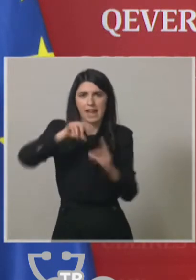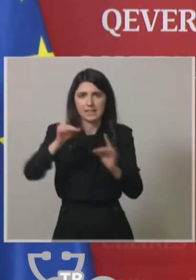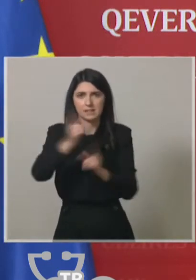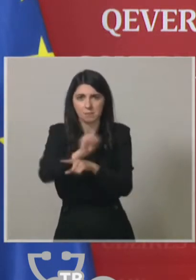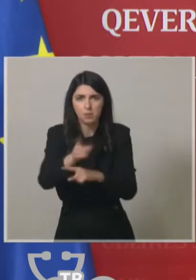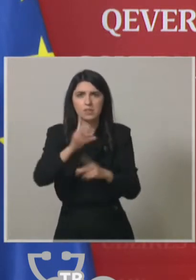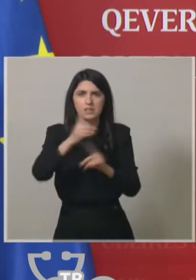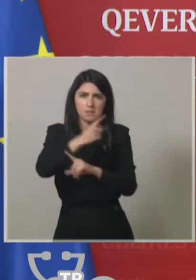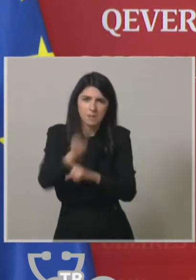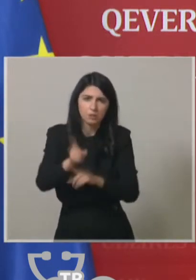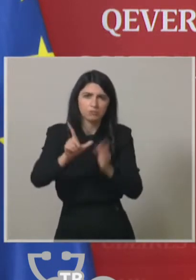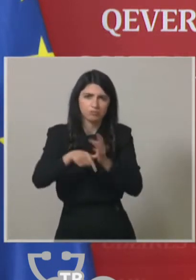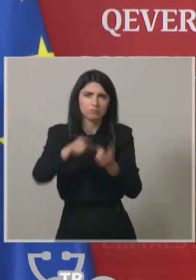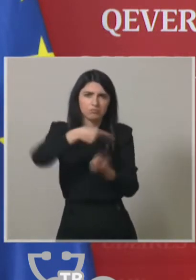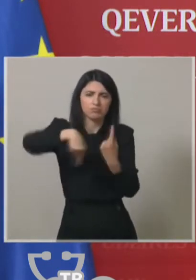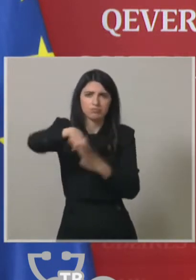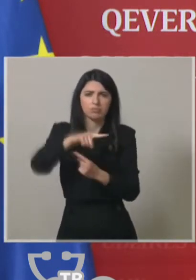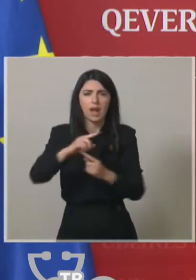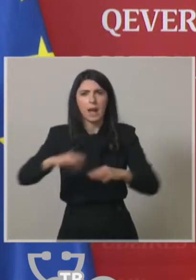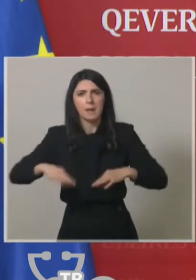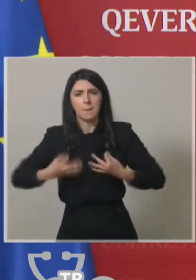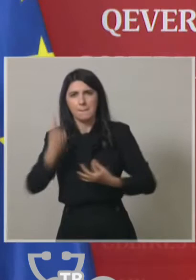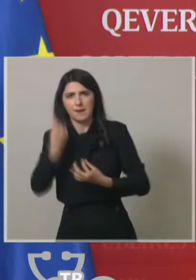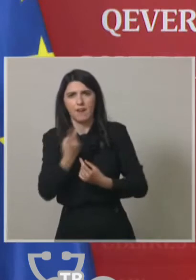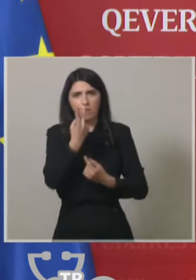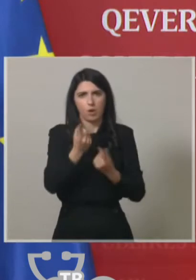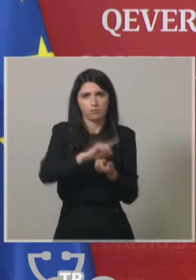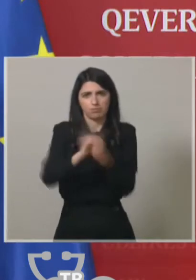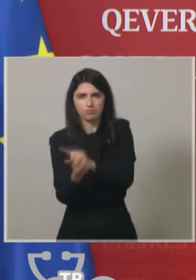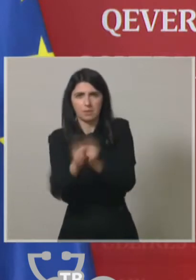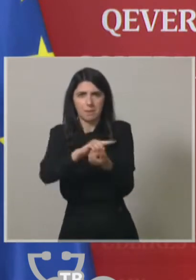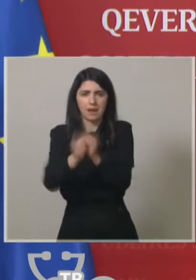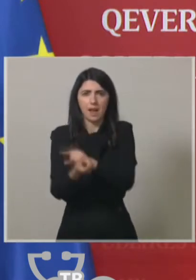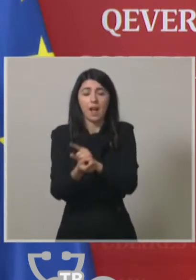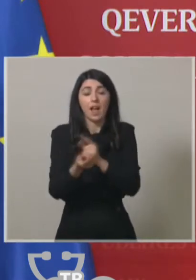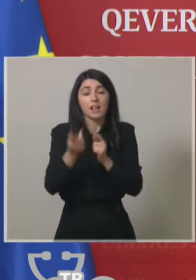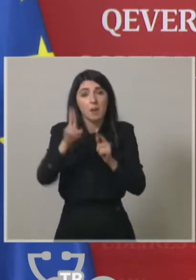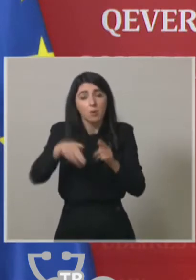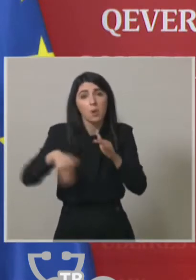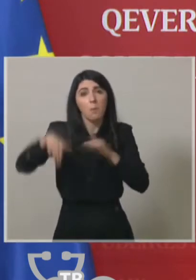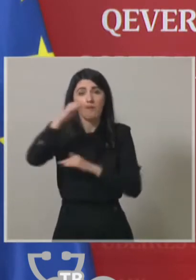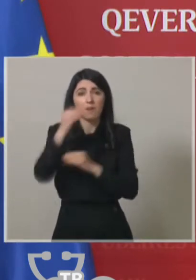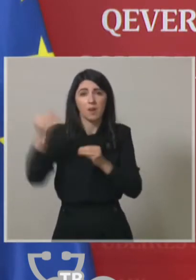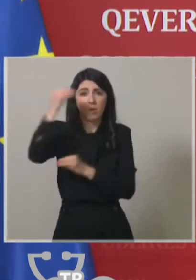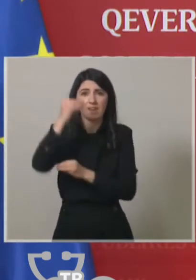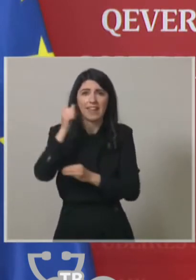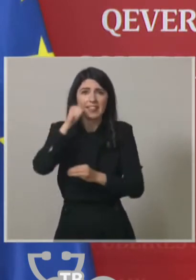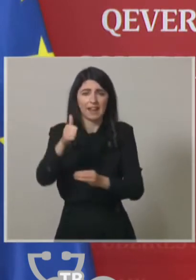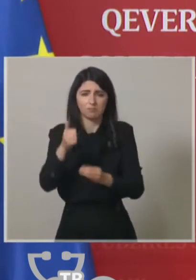ИЗУ-ата ќе работат во две смени за да се постигне што повисока стапка на вакцинација